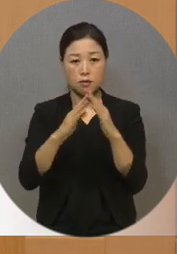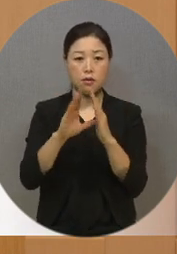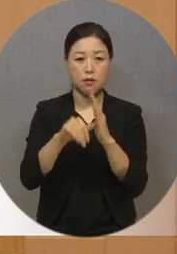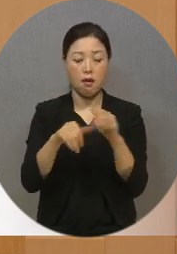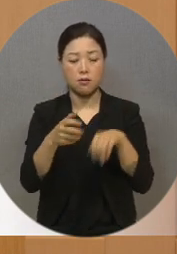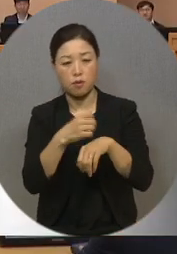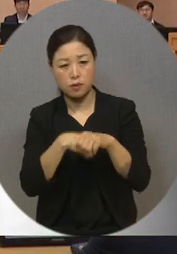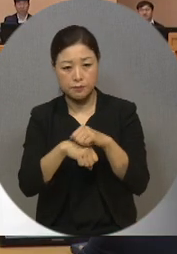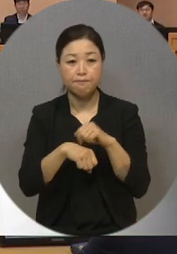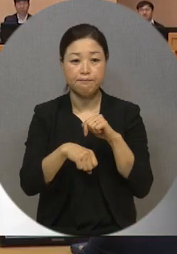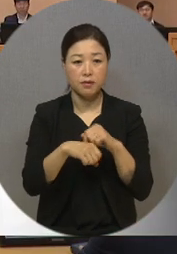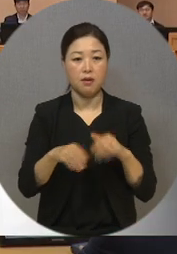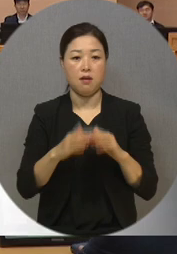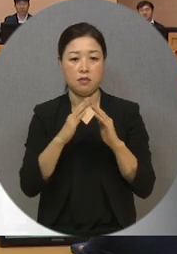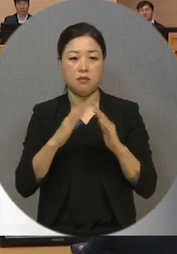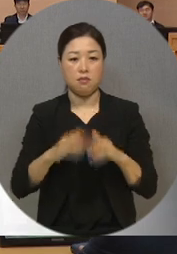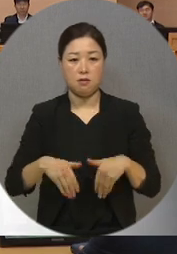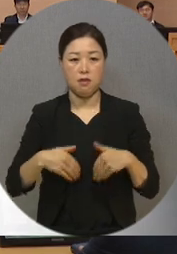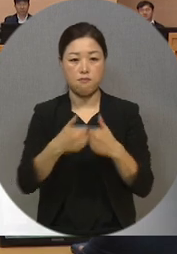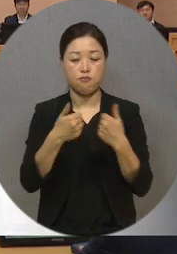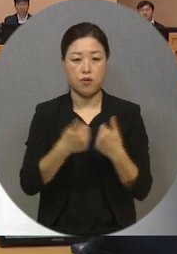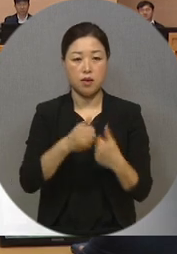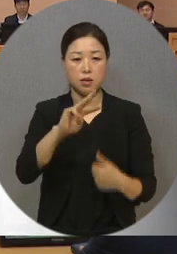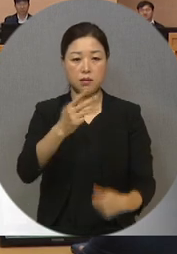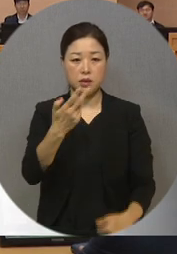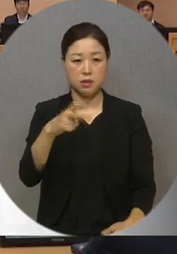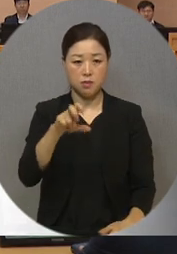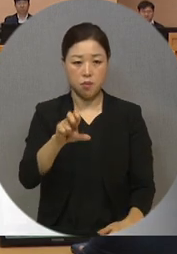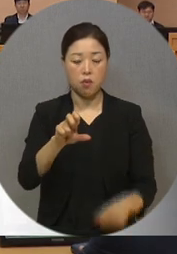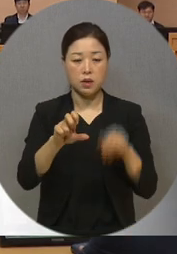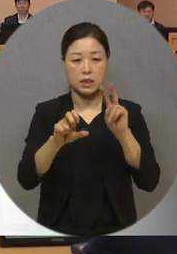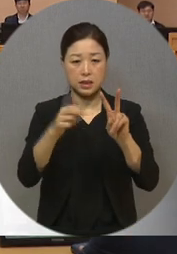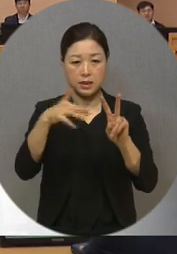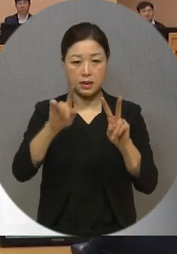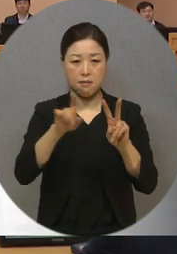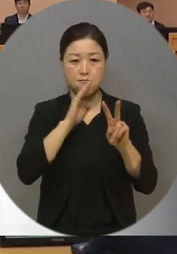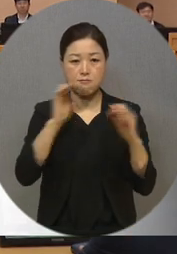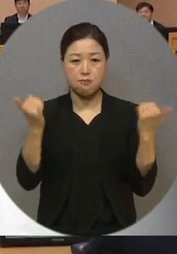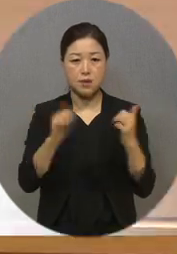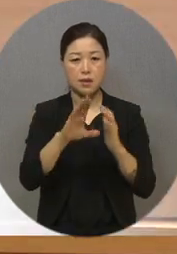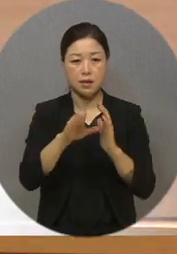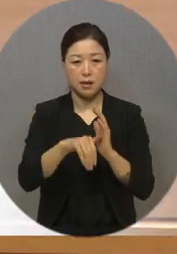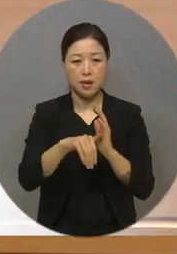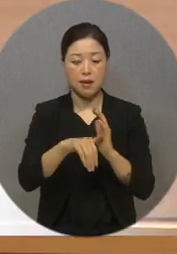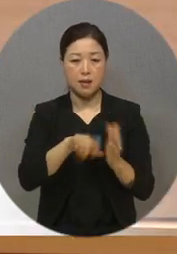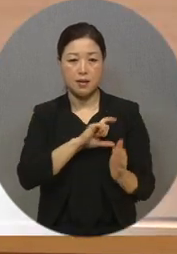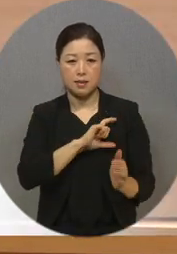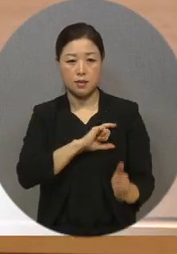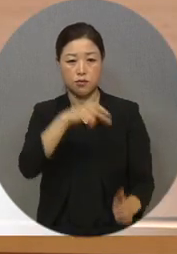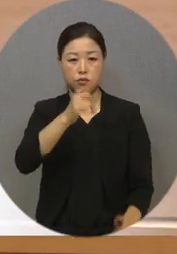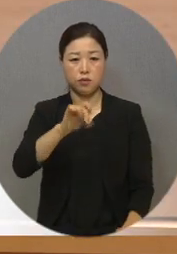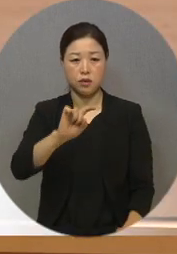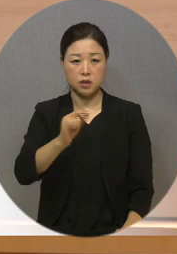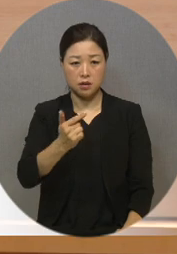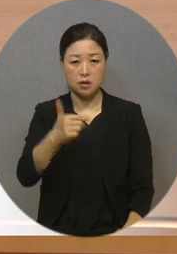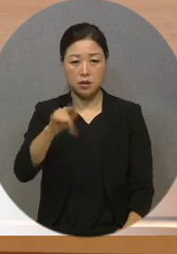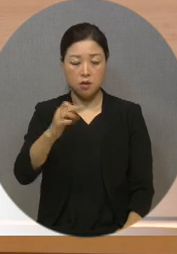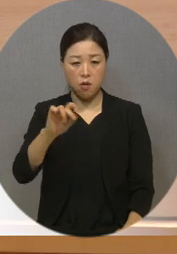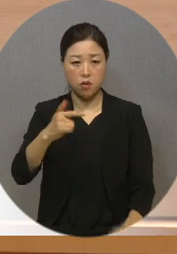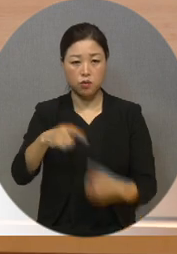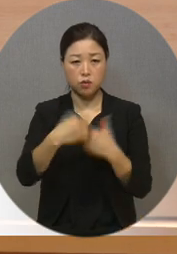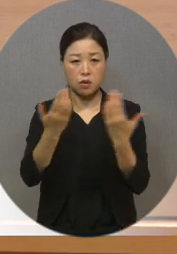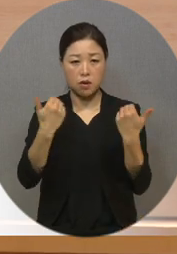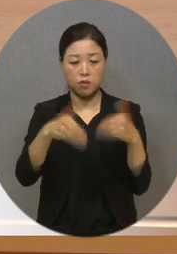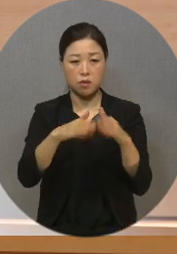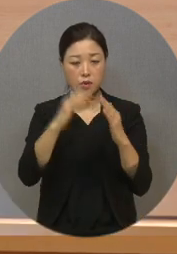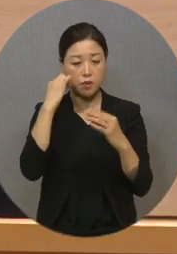적극적으로 나서 전남도의회 제375회 2차 본회의에서 가칭 순천 정원초등학교 설립